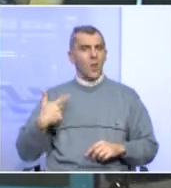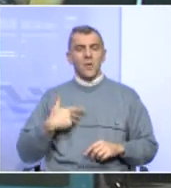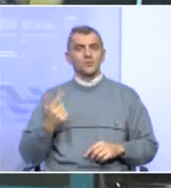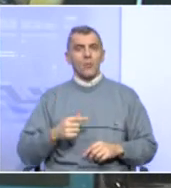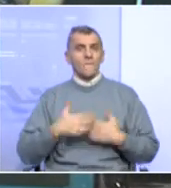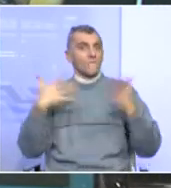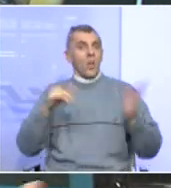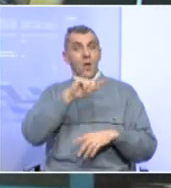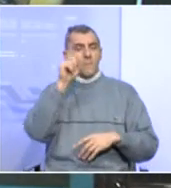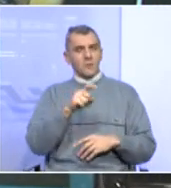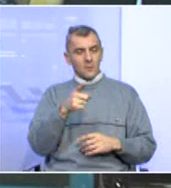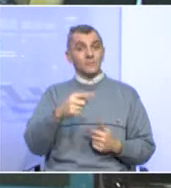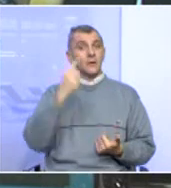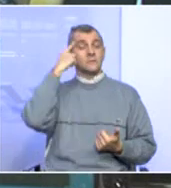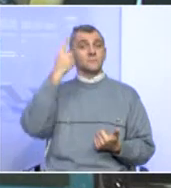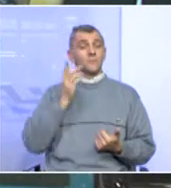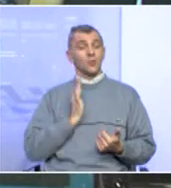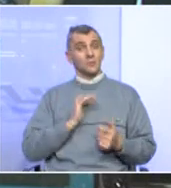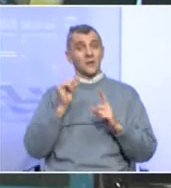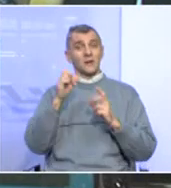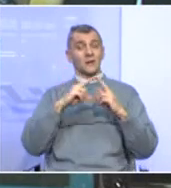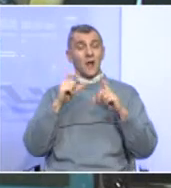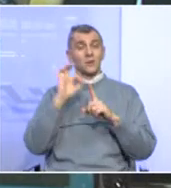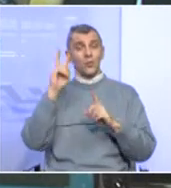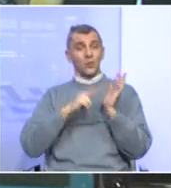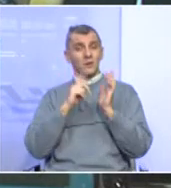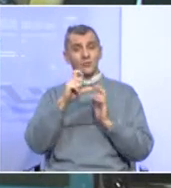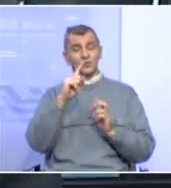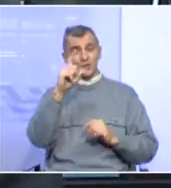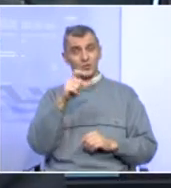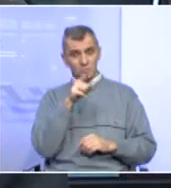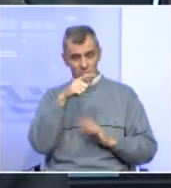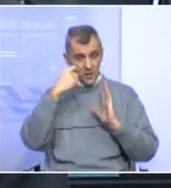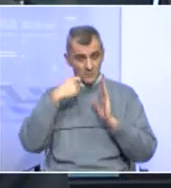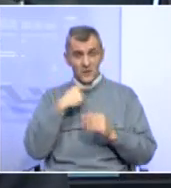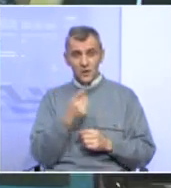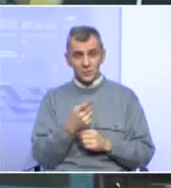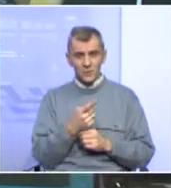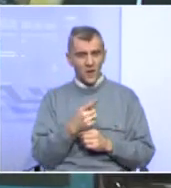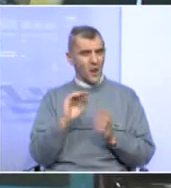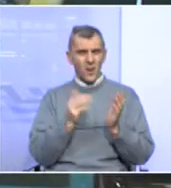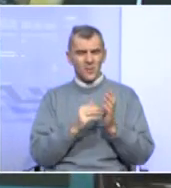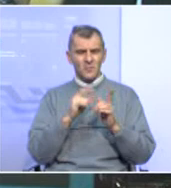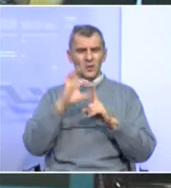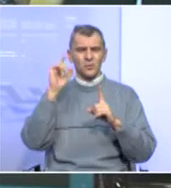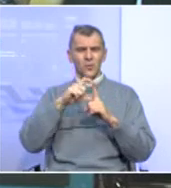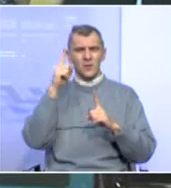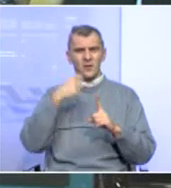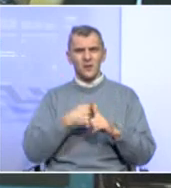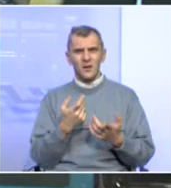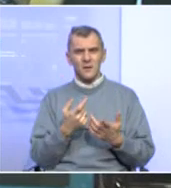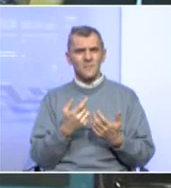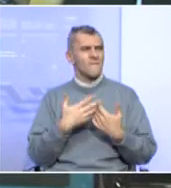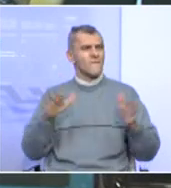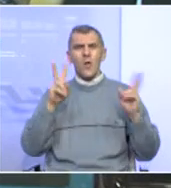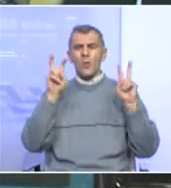pitanja i tako dalje. Sjetimo se gostovanja gospodina Radončića kod vas u emisiji kad je rekao pa ne treba s Dodikom krupne teme, sa njim ćemo samo oko